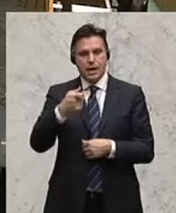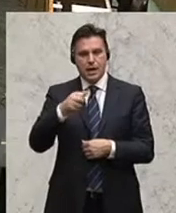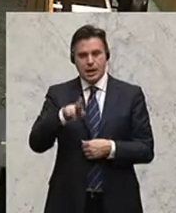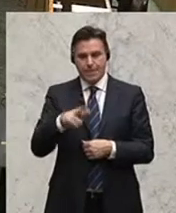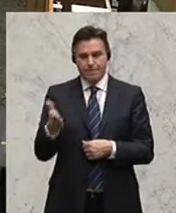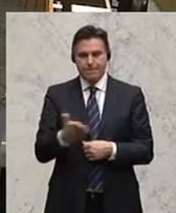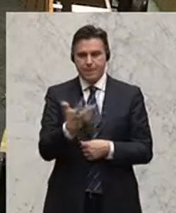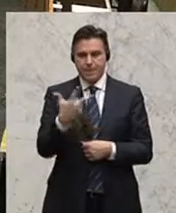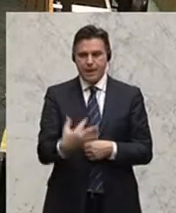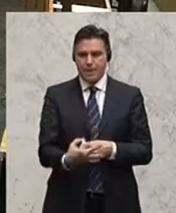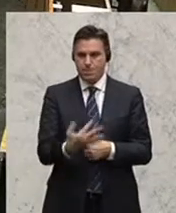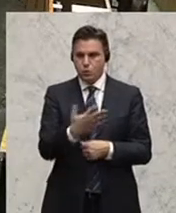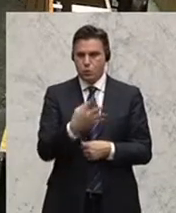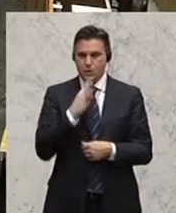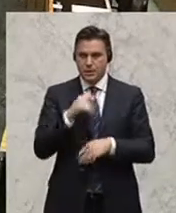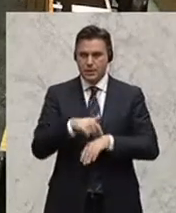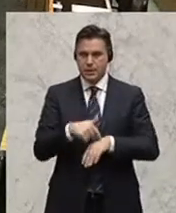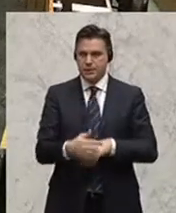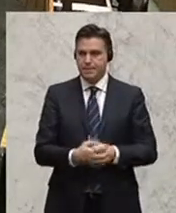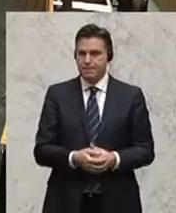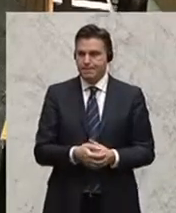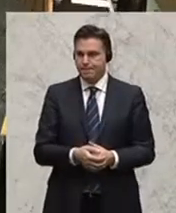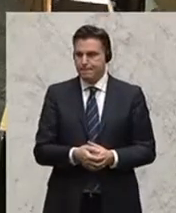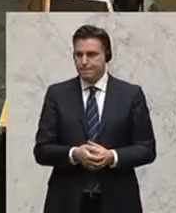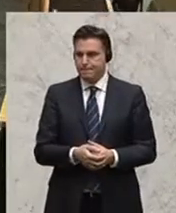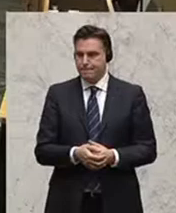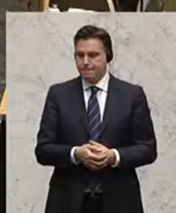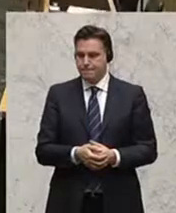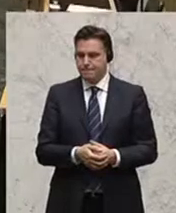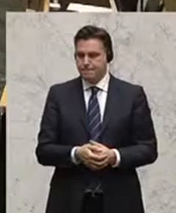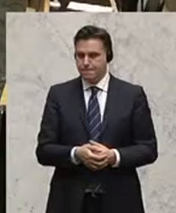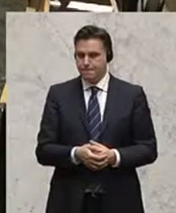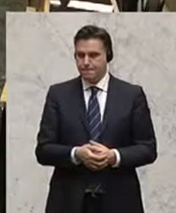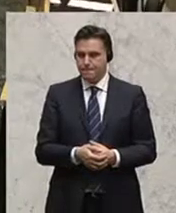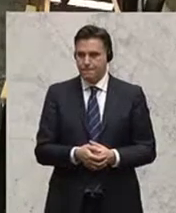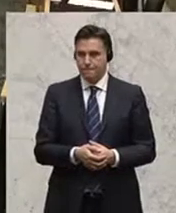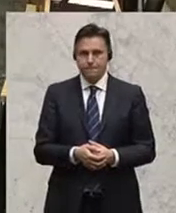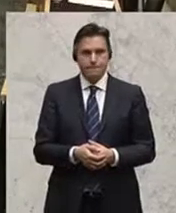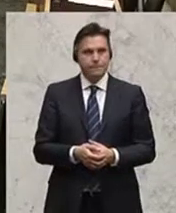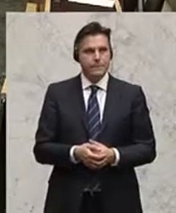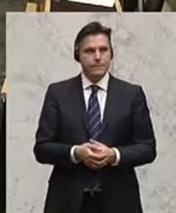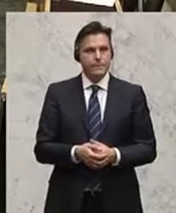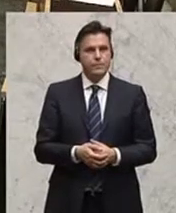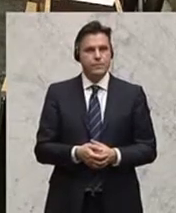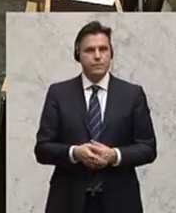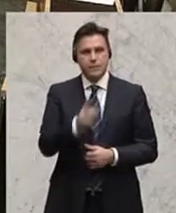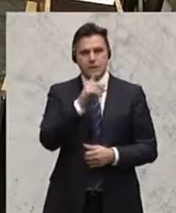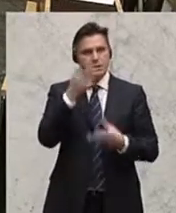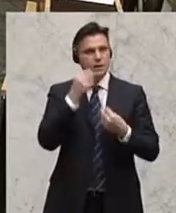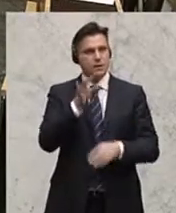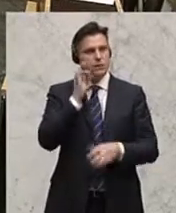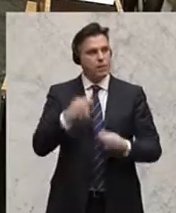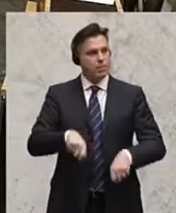Ich erteile es Ihnen, 3 Minuten stelle ich Ihnen freiwillig ein. Der nächste Redner ist von der ÖVP, Andreas Hanger. Sehr geehrte